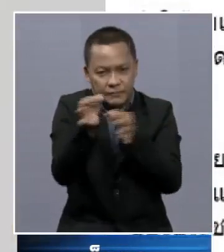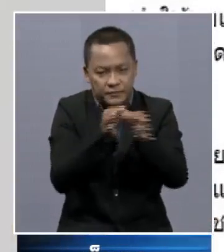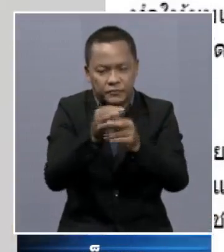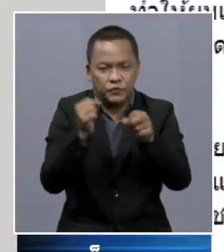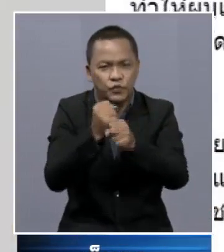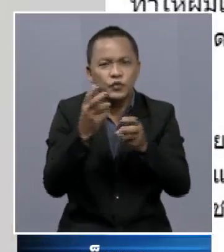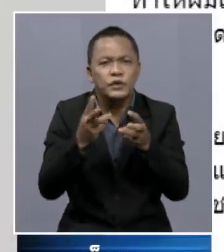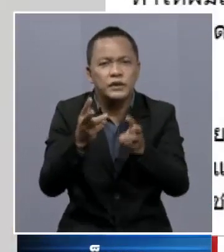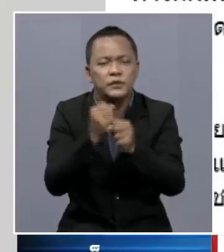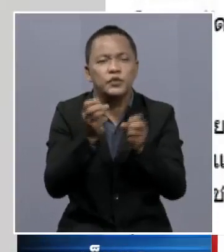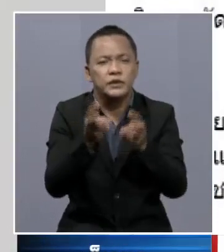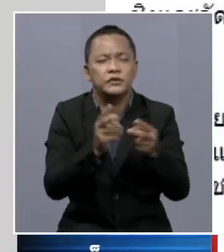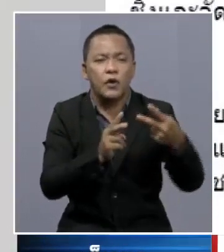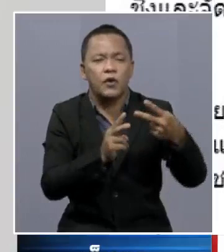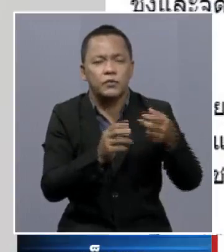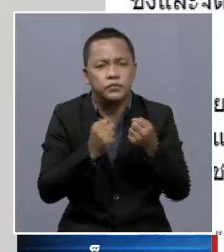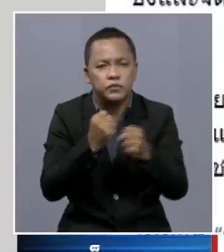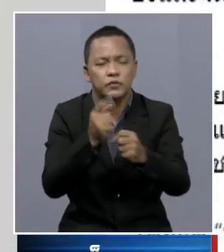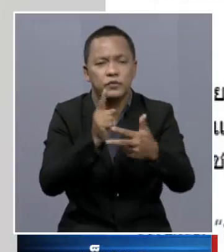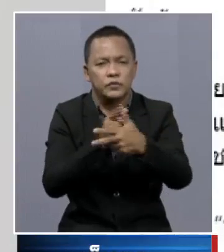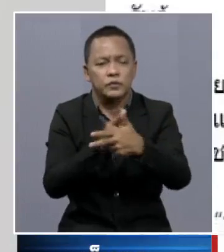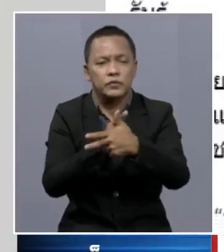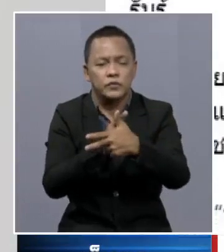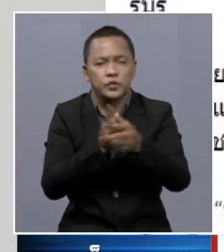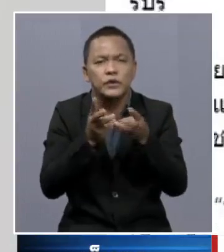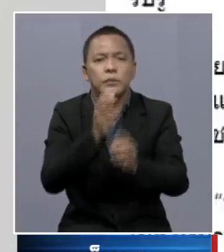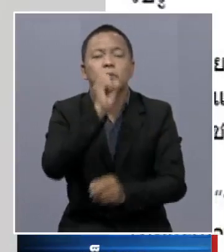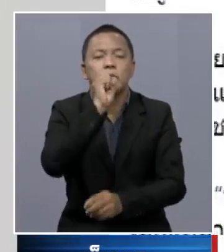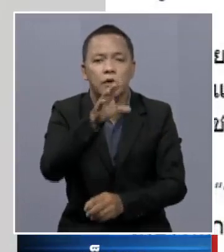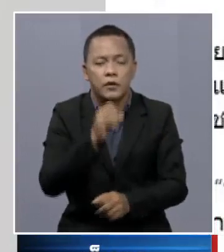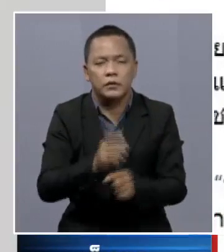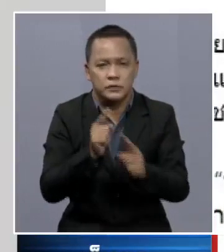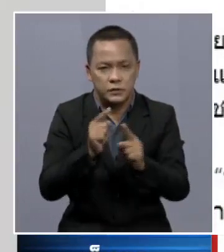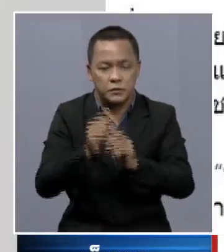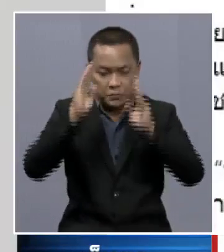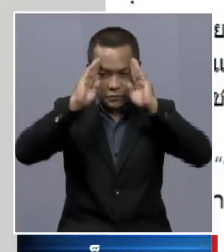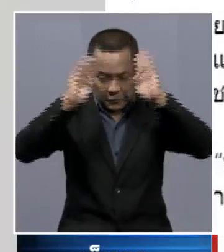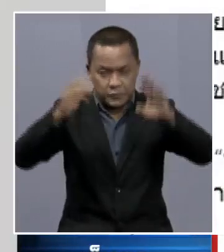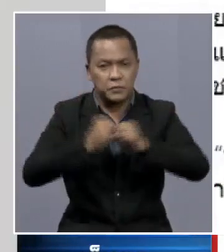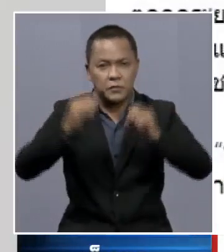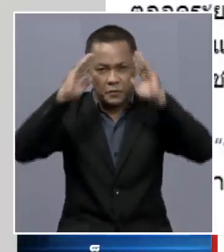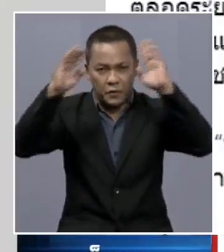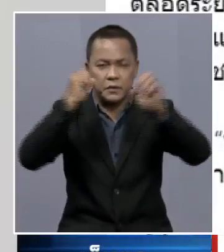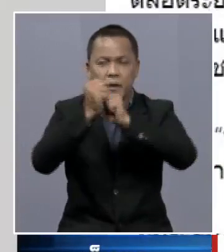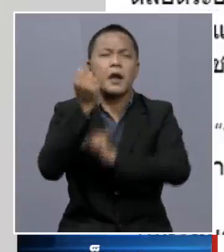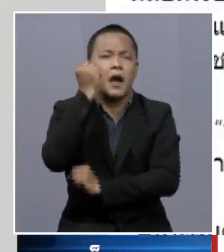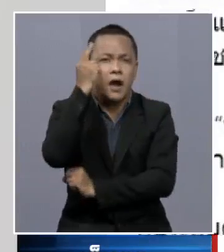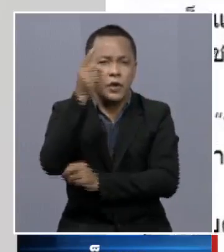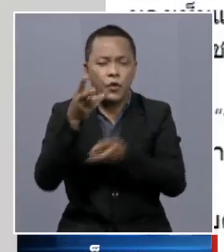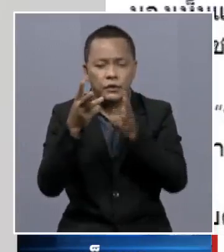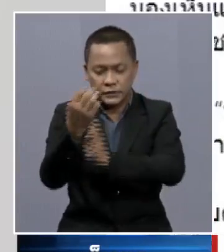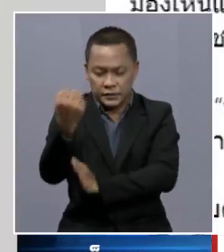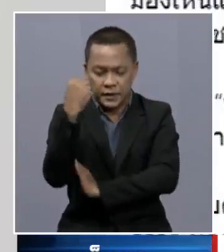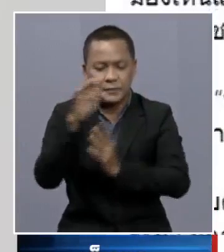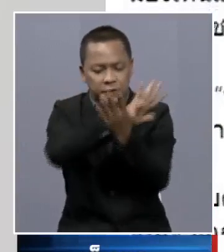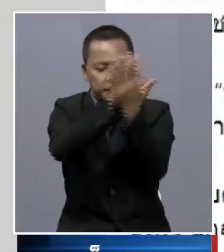การต่อสู้ของ 2 แนวความคิดผลเองประวิยvetบเลยว่าโดยประสบการณของท่านทำใหทานเข้าใจครงสรางอำน